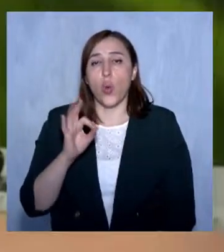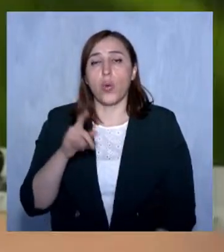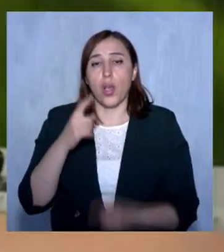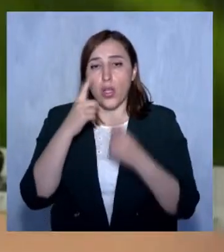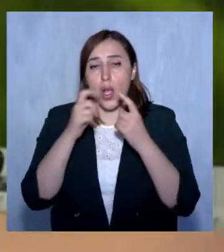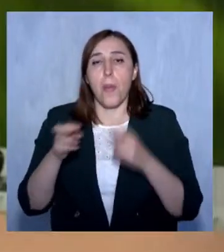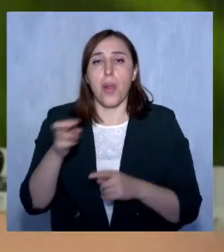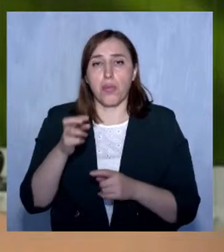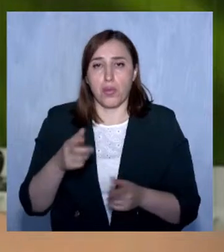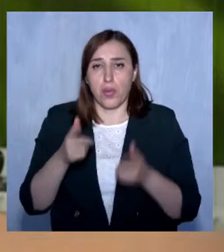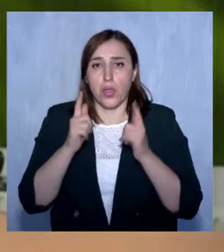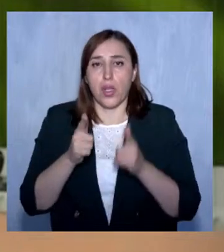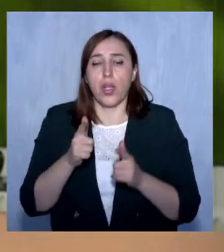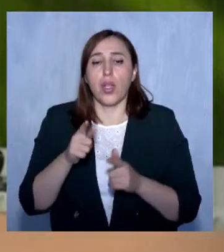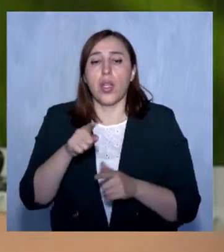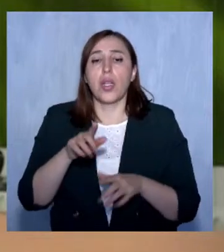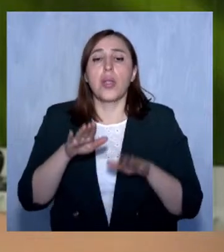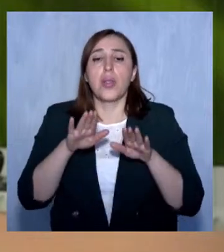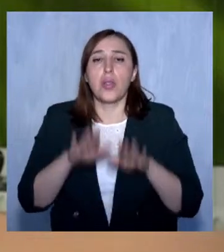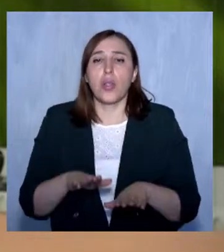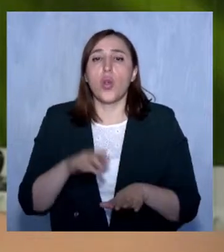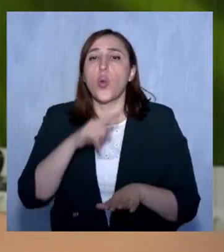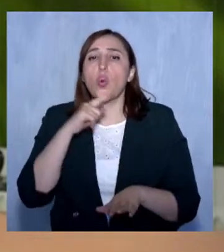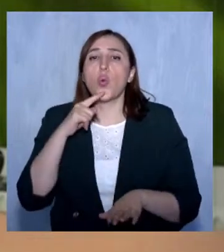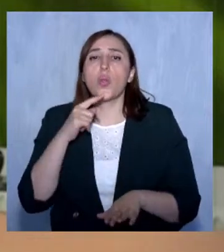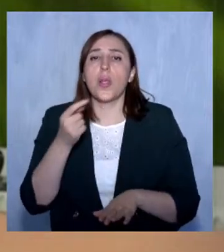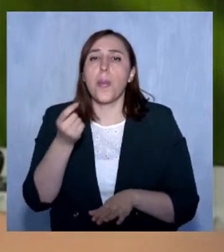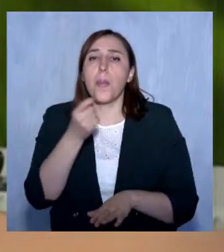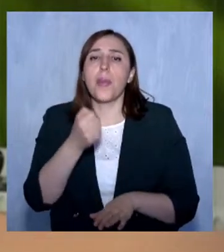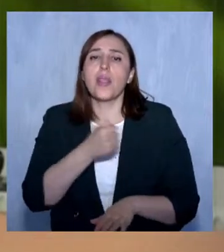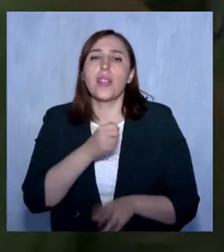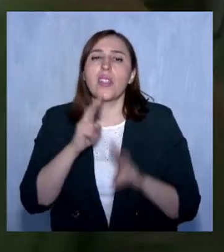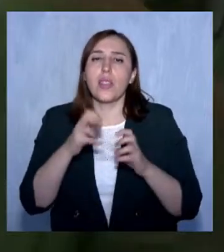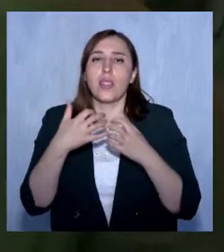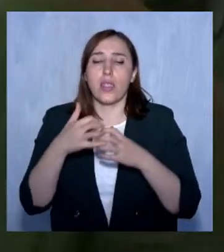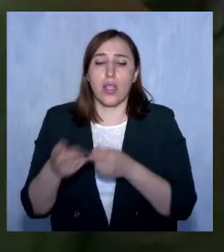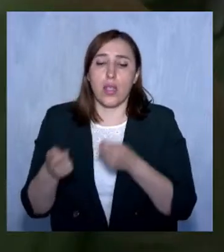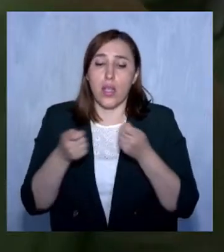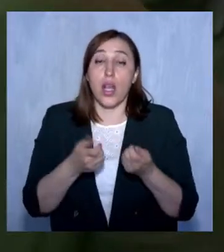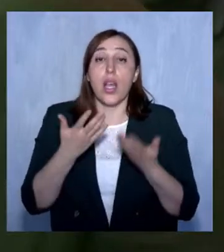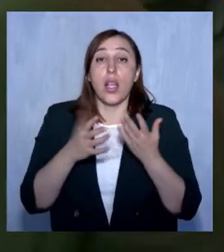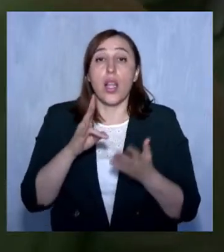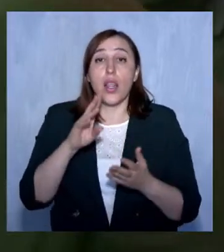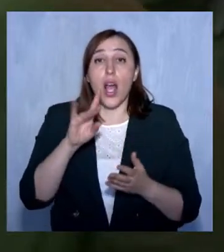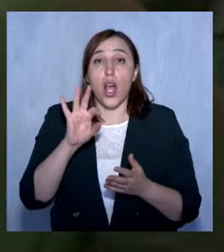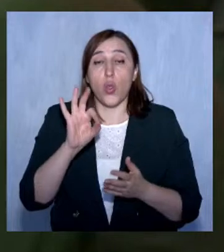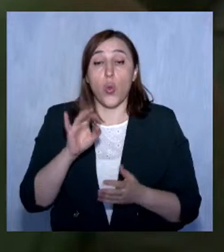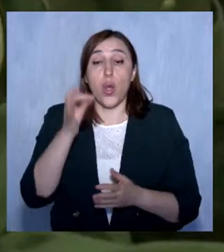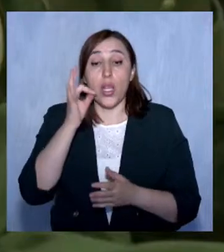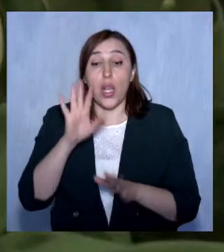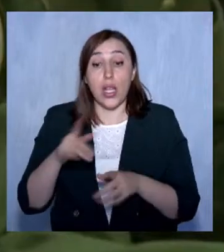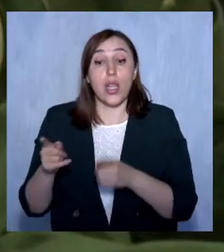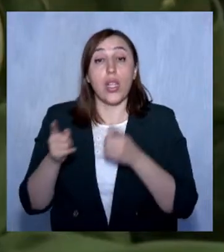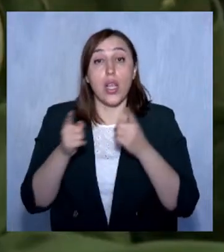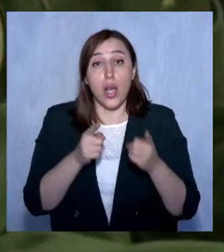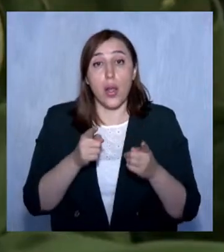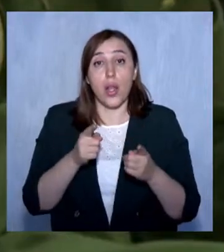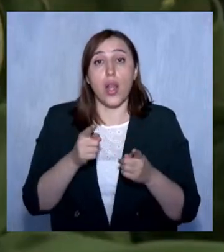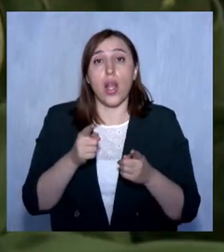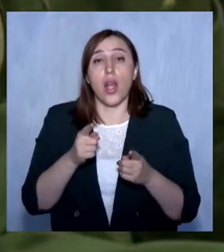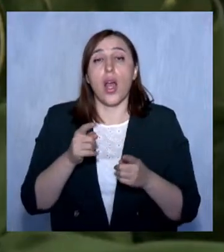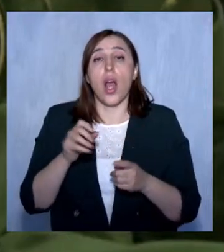որ բելարուսը պատրաստ է իր տարածքում տեղակայել Հուսական միջուկային զենք, եթե նատոն, ամերիկան միջուկային զենքը գերմանյայի ստեղապոխի